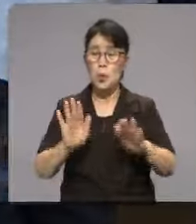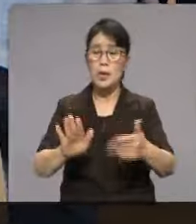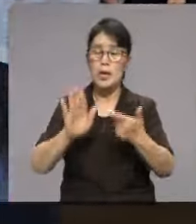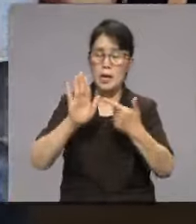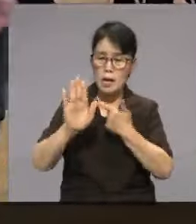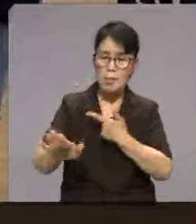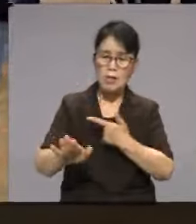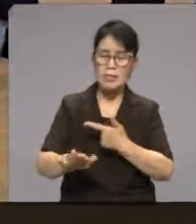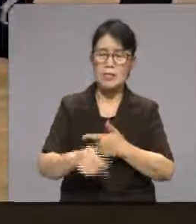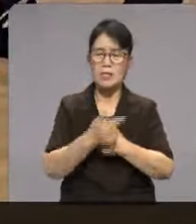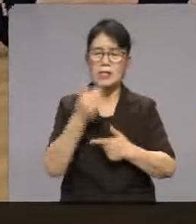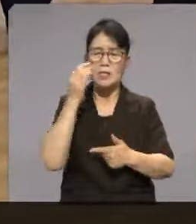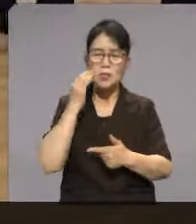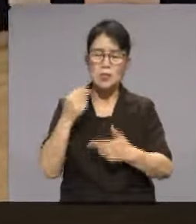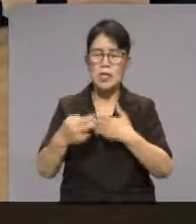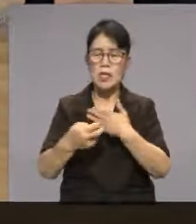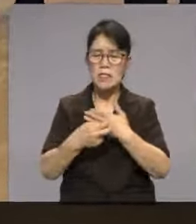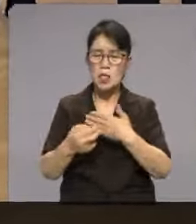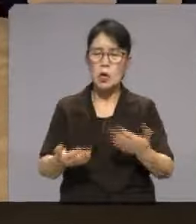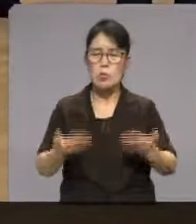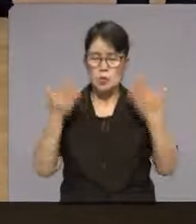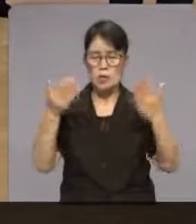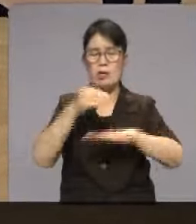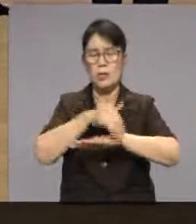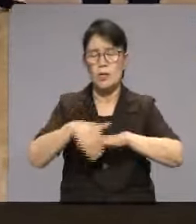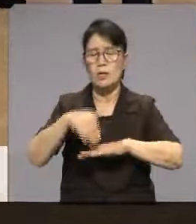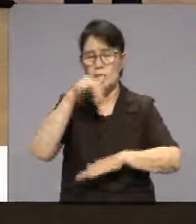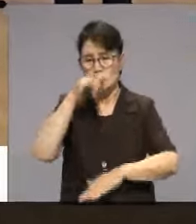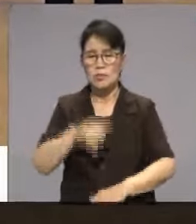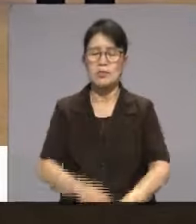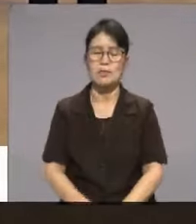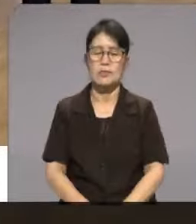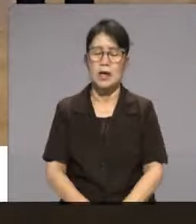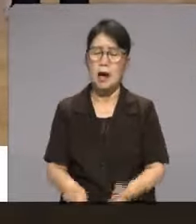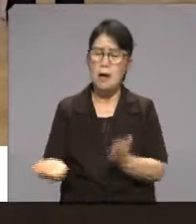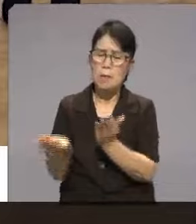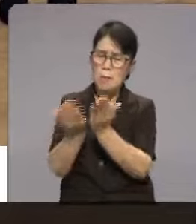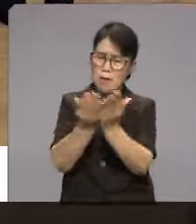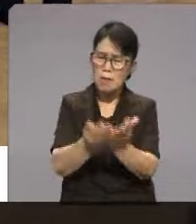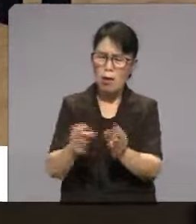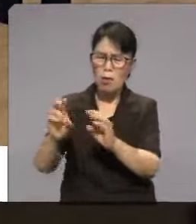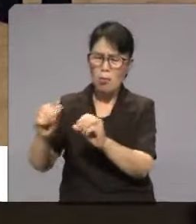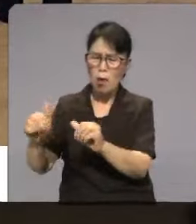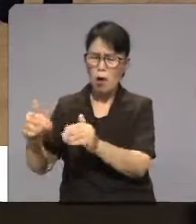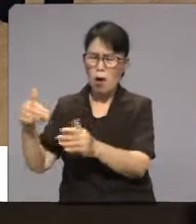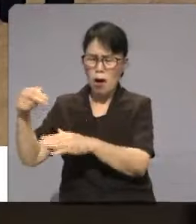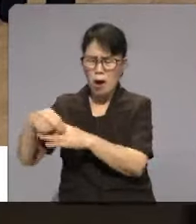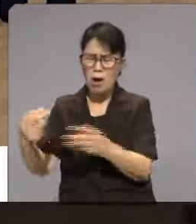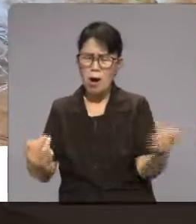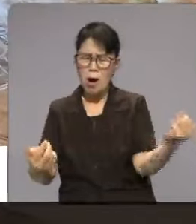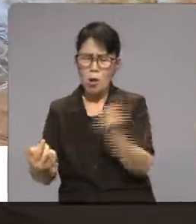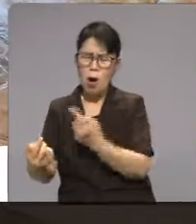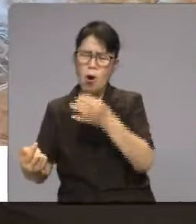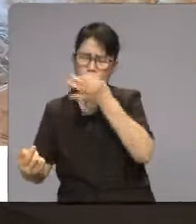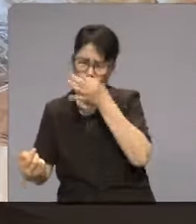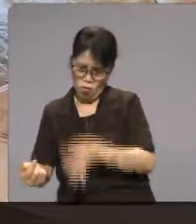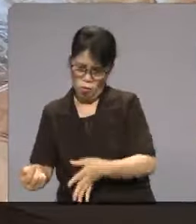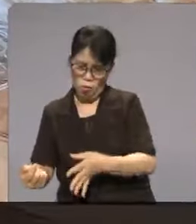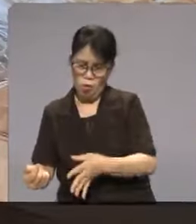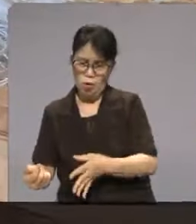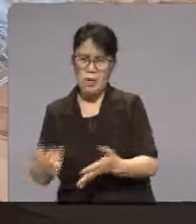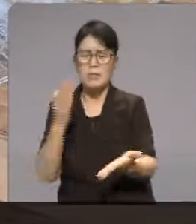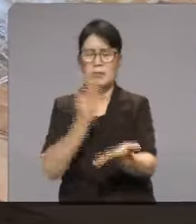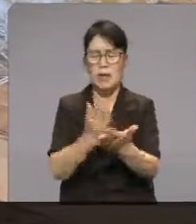하반기에도 대청도에서 의료봉사를 계획하고 있는데요. 배를 타고 육지병원까지 힘들게 나가지 않아도